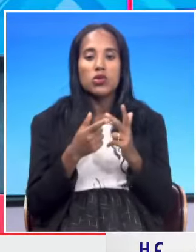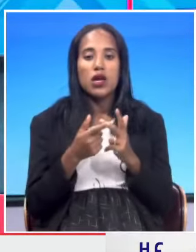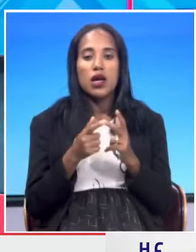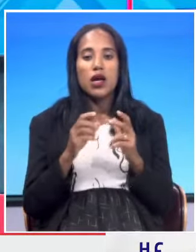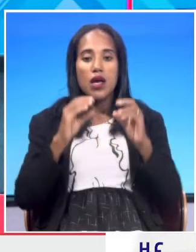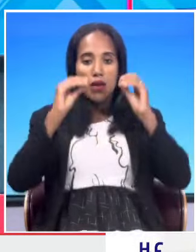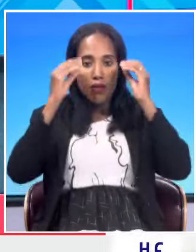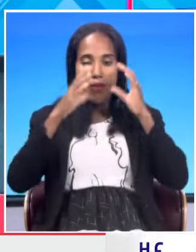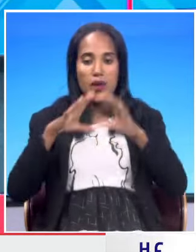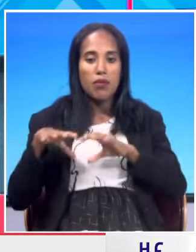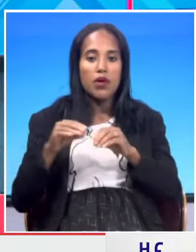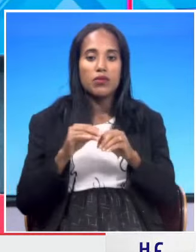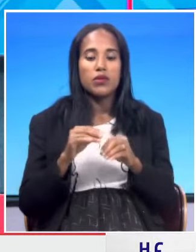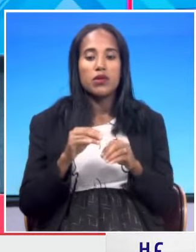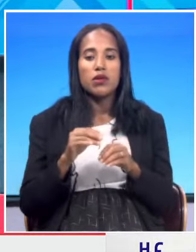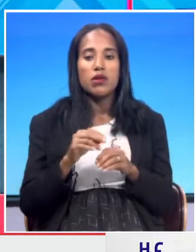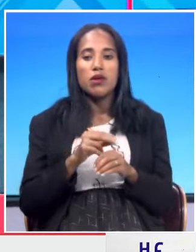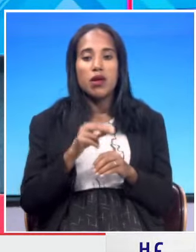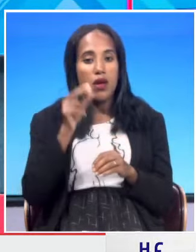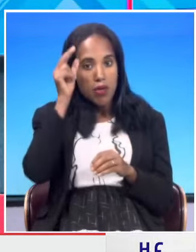የመማር ማስተማር ባህል ስብራት ነው።